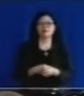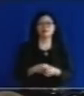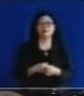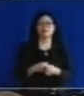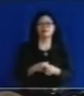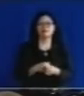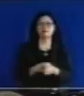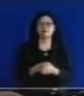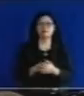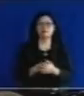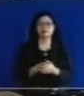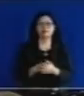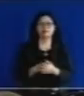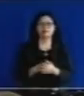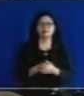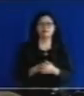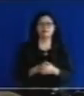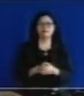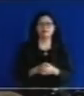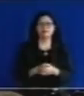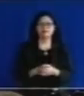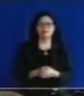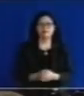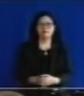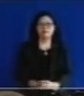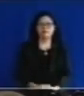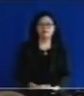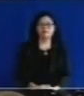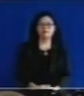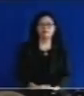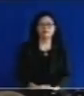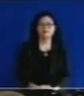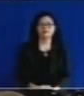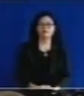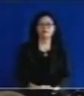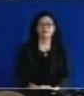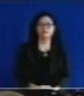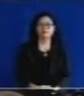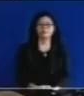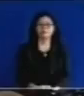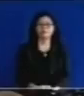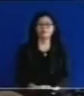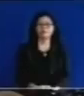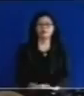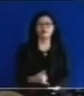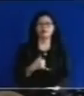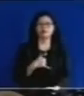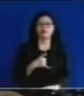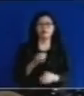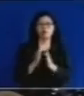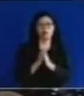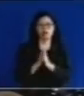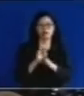Bupati belusukan untuk rakyat. Saudara. Baik. Efektif. Saya mohon tenang supaya bisa